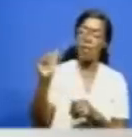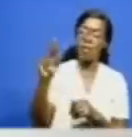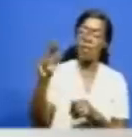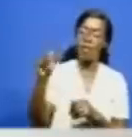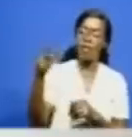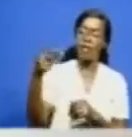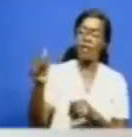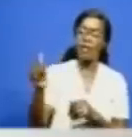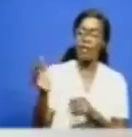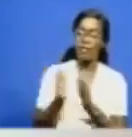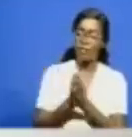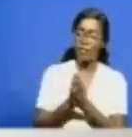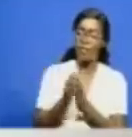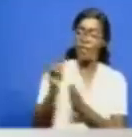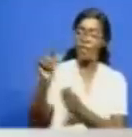Mama Grace,